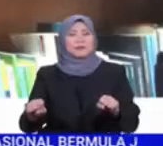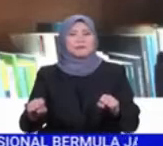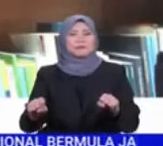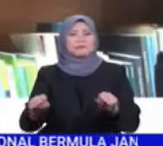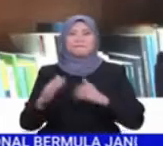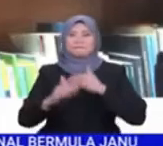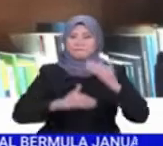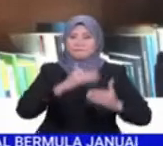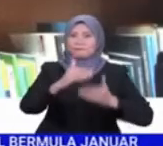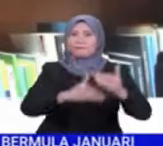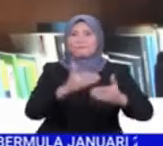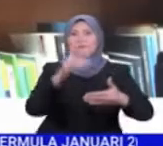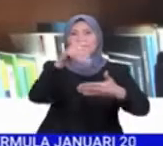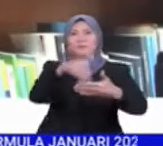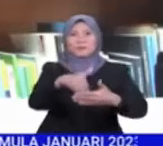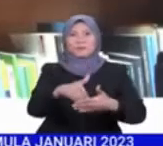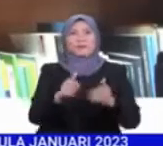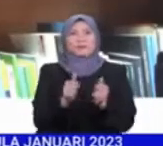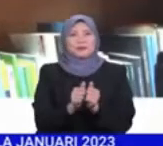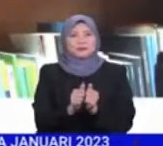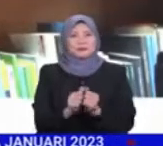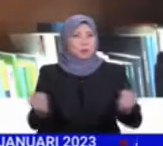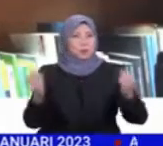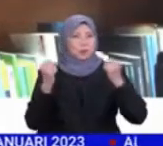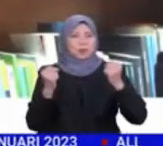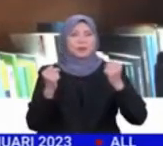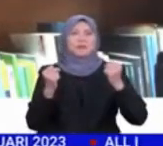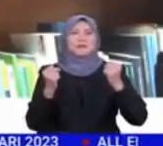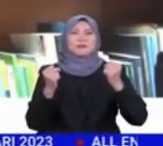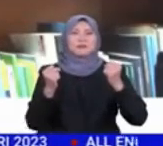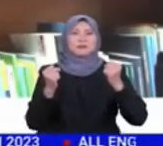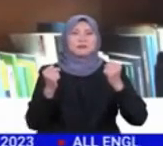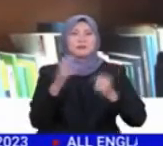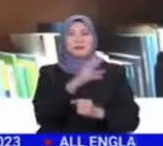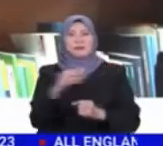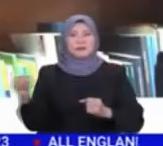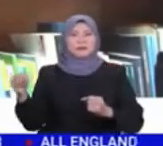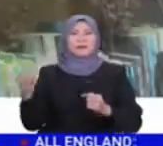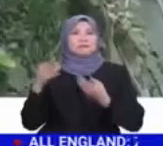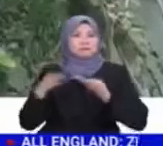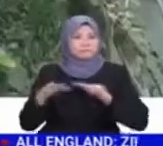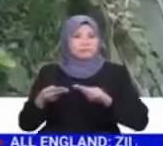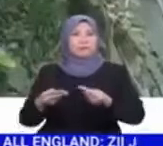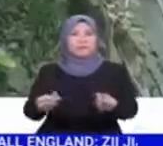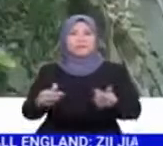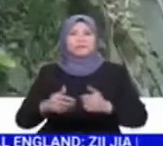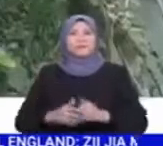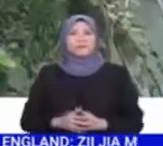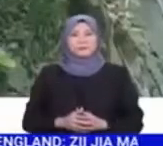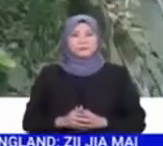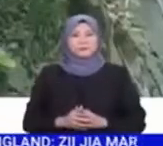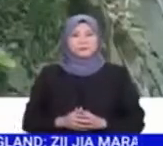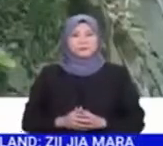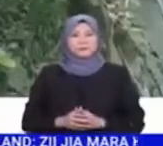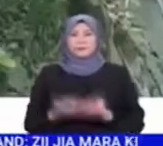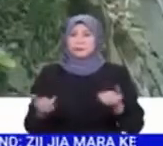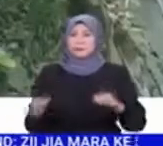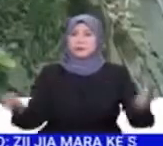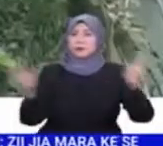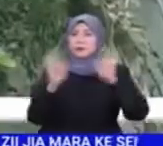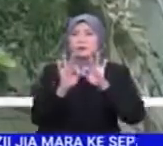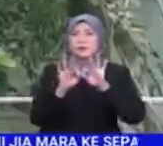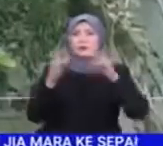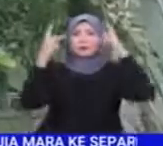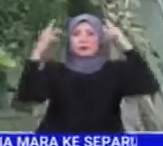bergerak ke pilihan raya dengan ampuh, padu dan juga secara licin. Yang penting adalah Perdana Menteri